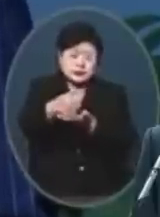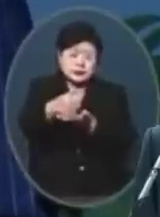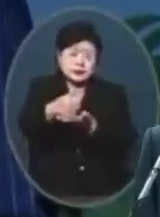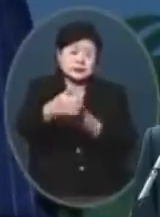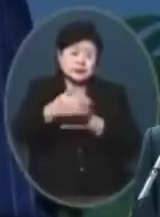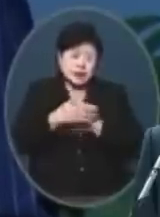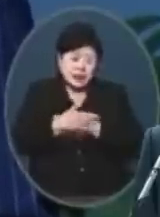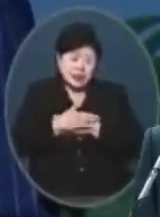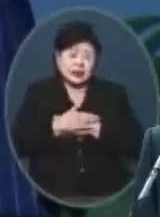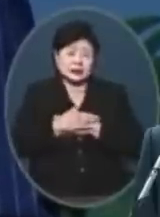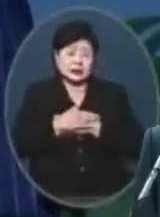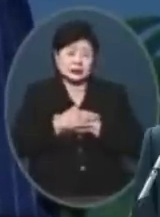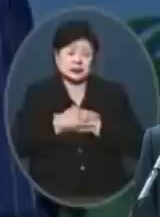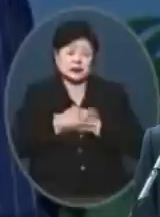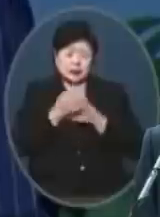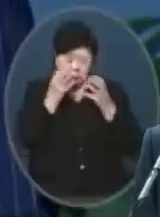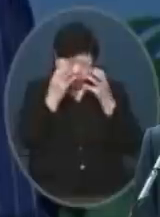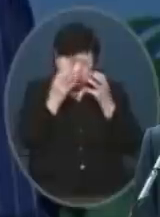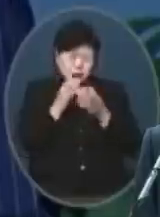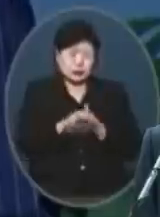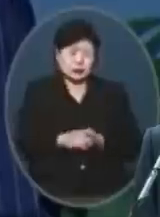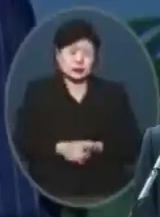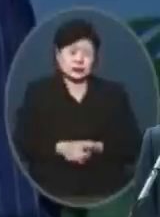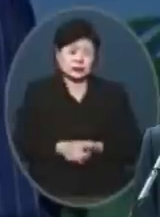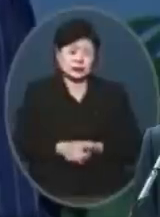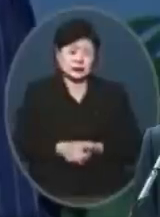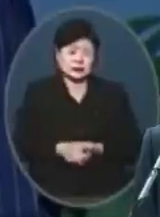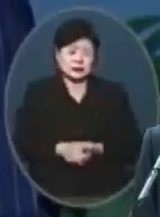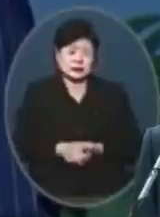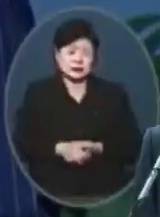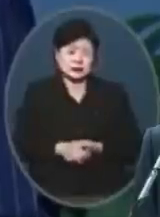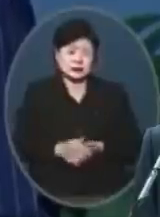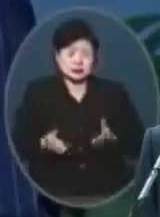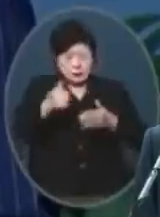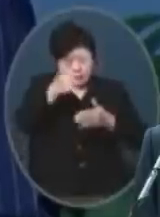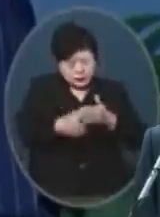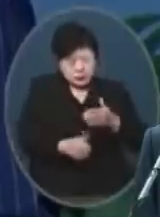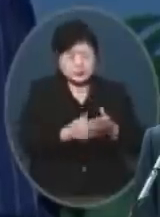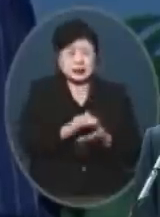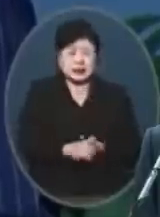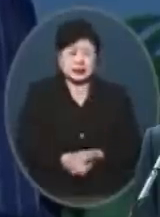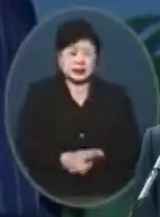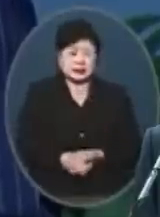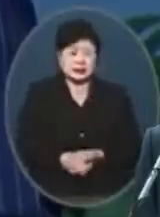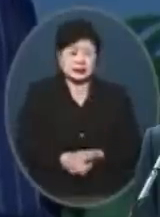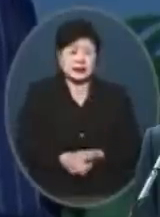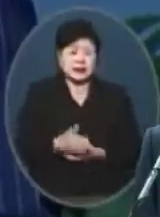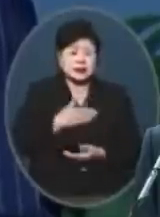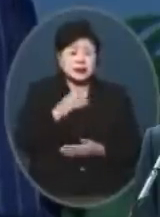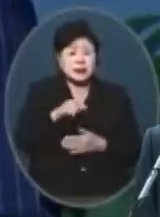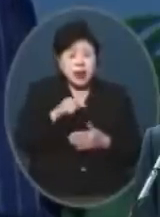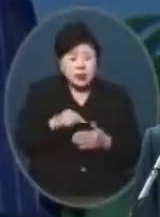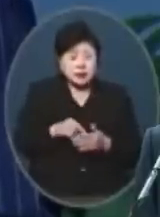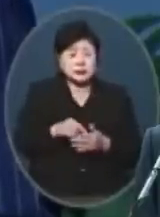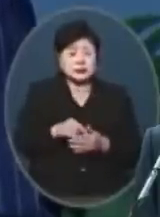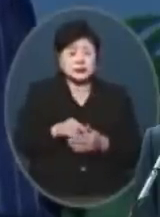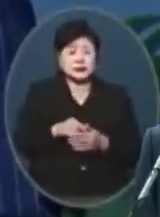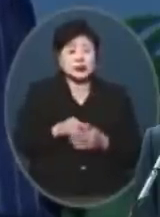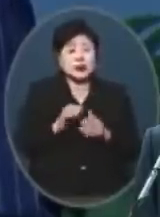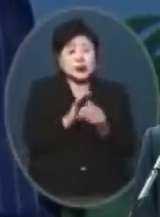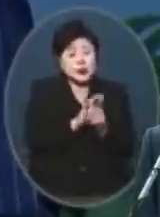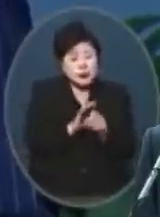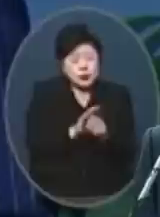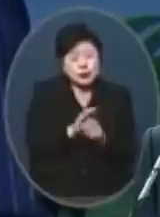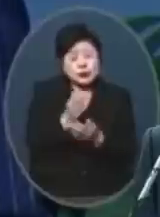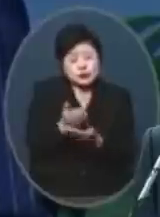저는 고통의 수렁 속에 빠졌습니다. 제 마음에